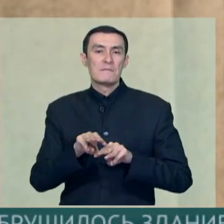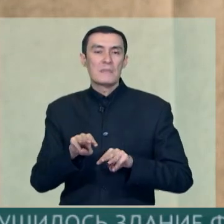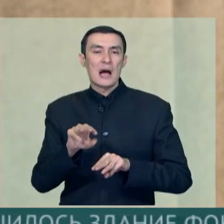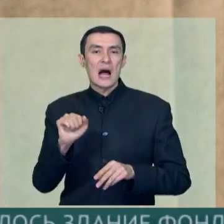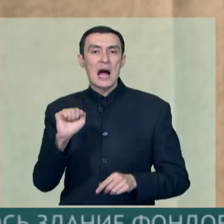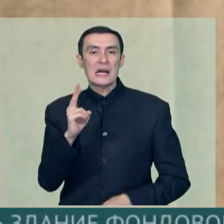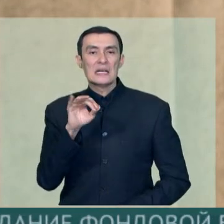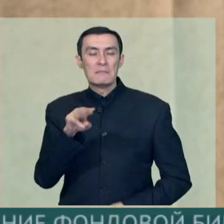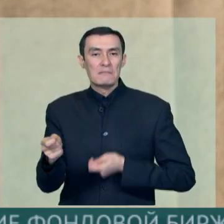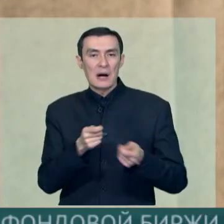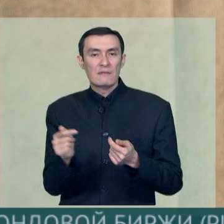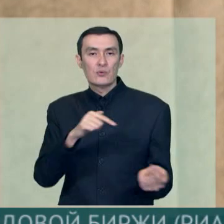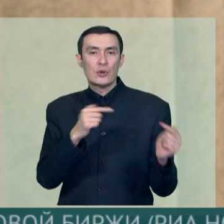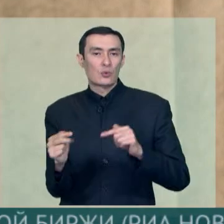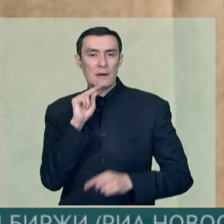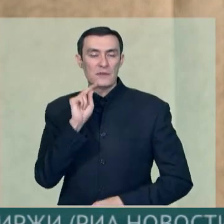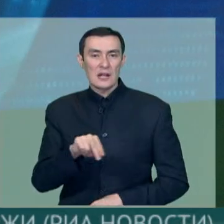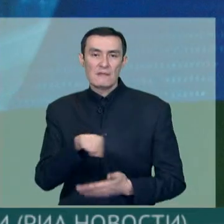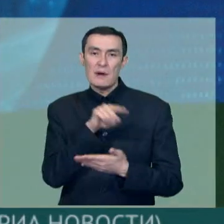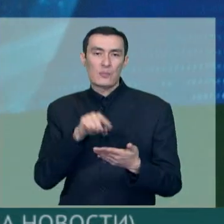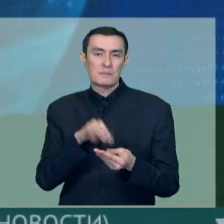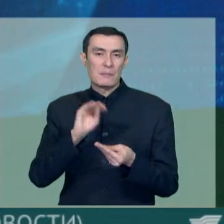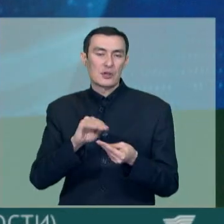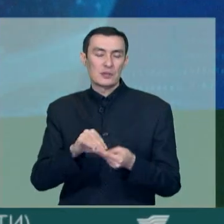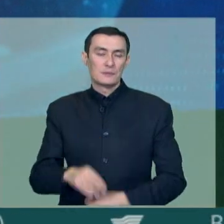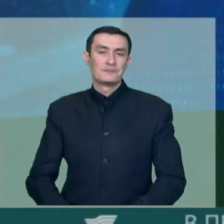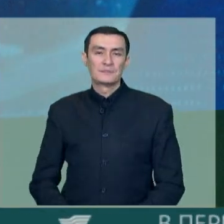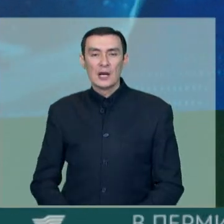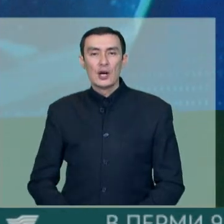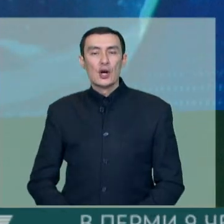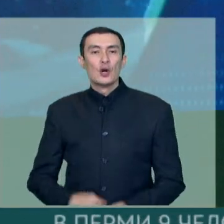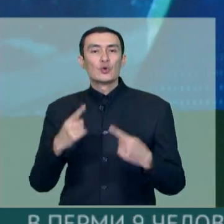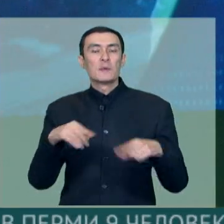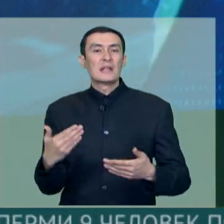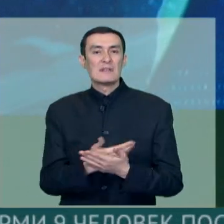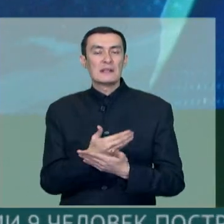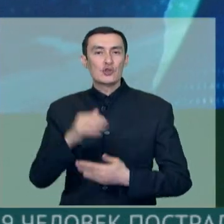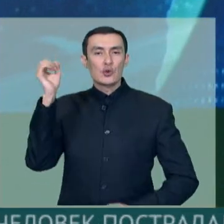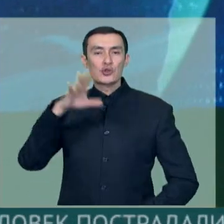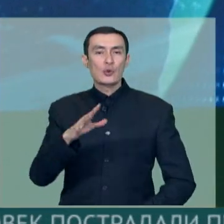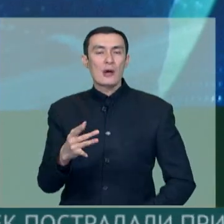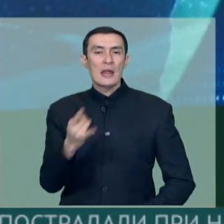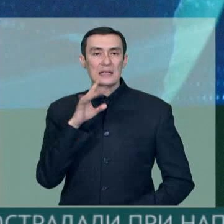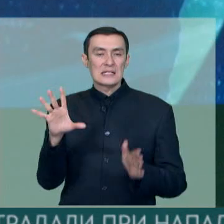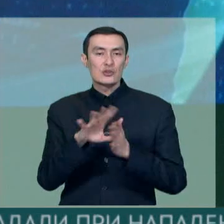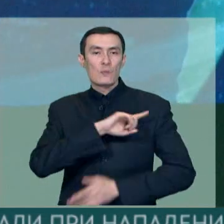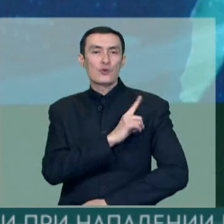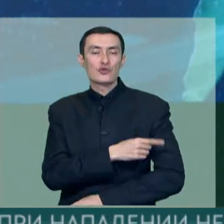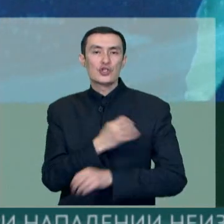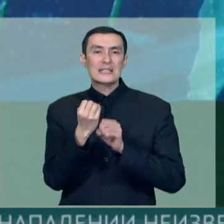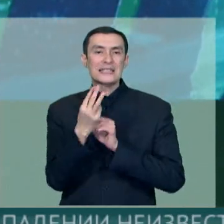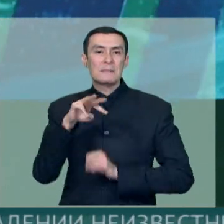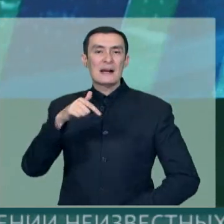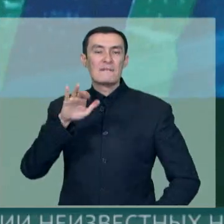кивают друг на друга, а вопрос не решается. И к другим событиям. Солнечную электростанцию мощностью 14 мегаватт